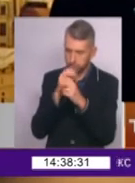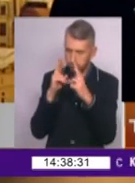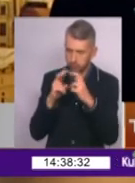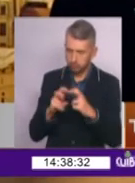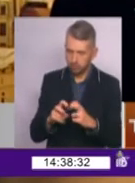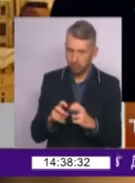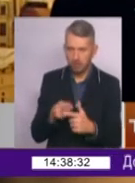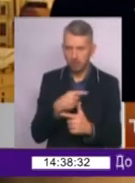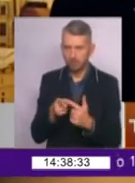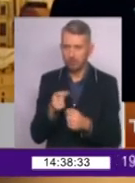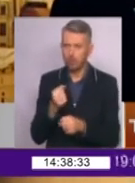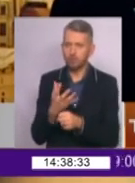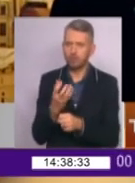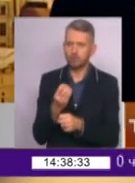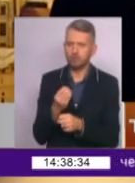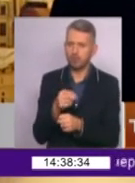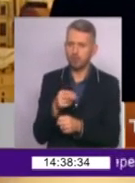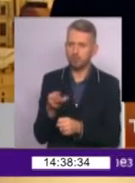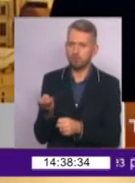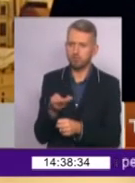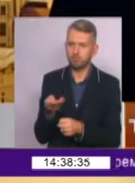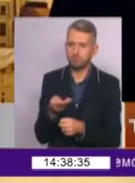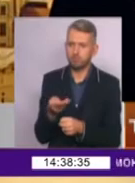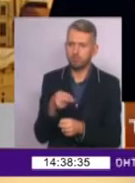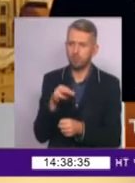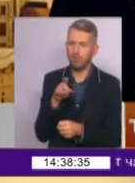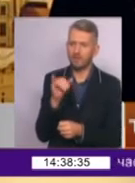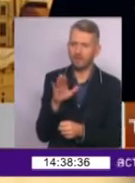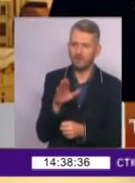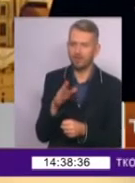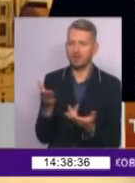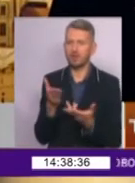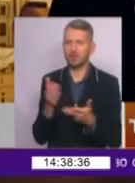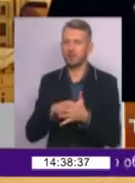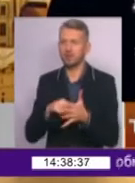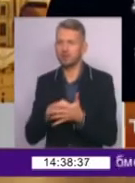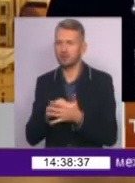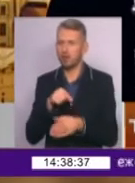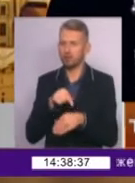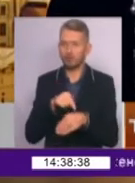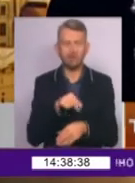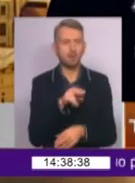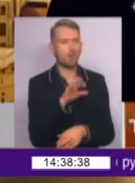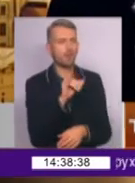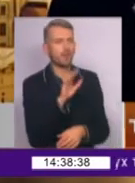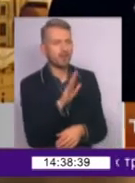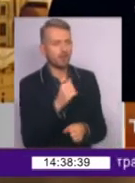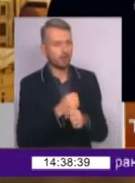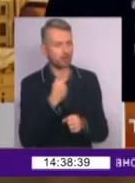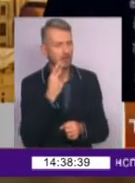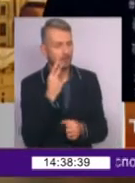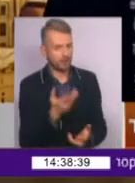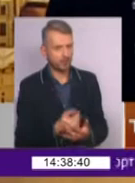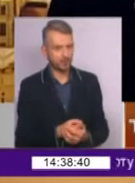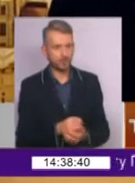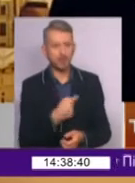спинномозкової рідини? Чи робиться ще й посів на тип збудника, на чутливість його до антибіотиків? Посів робиться завжди.